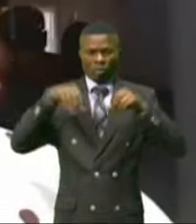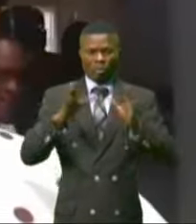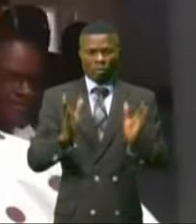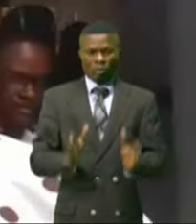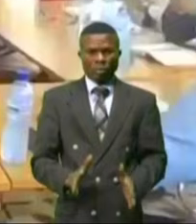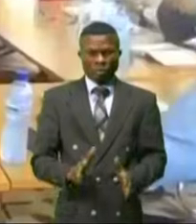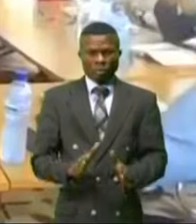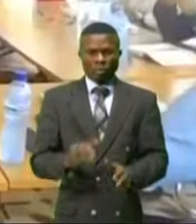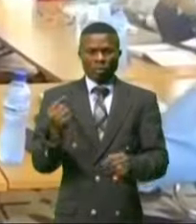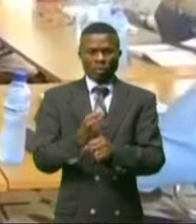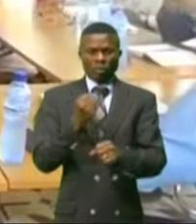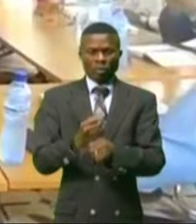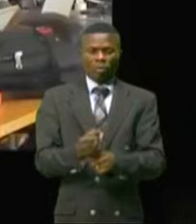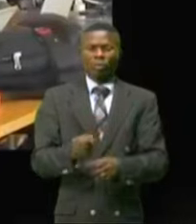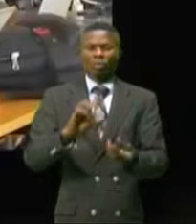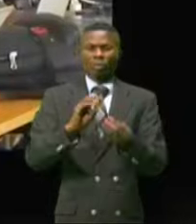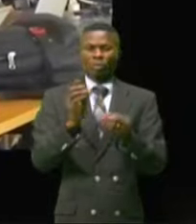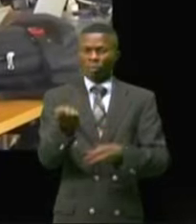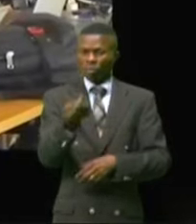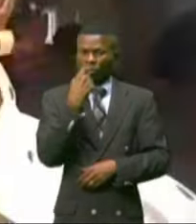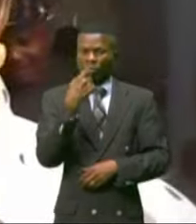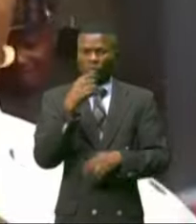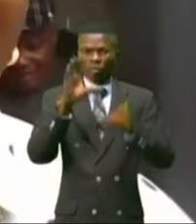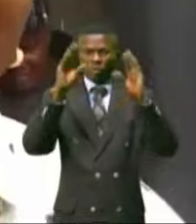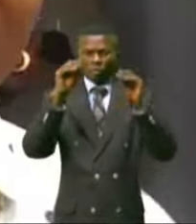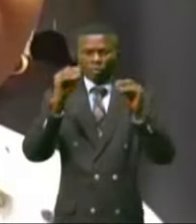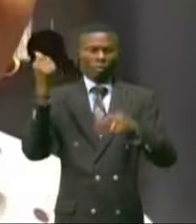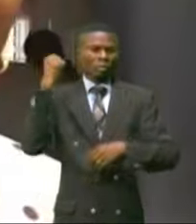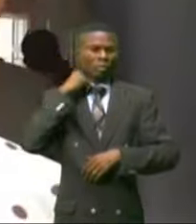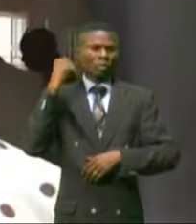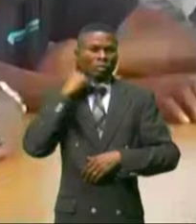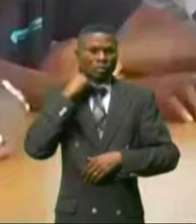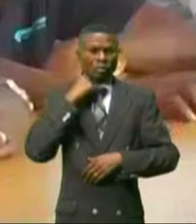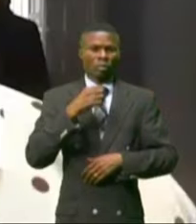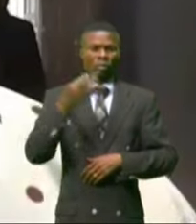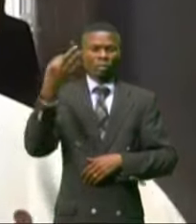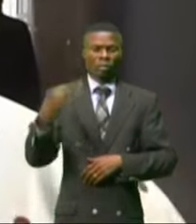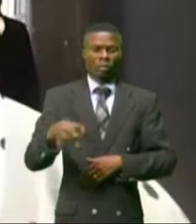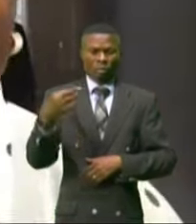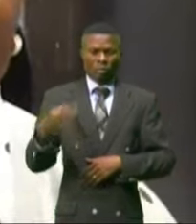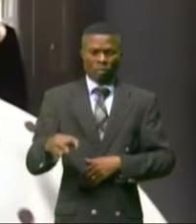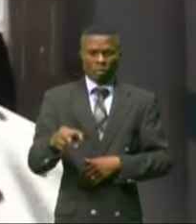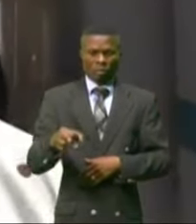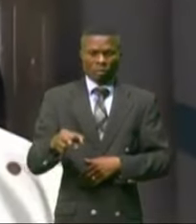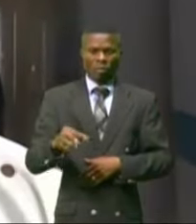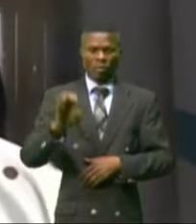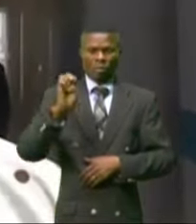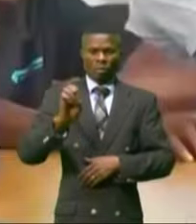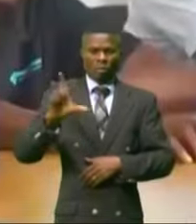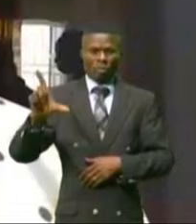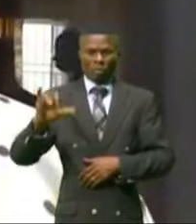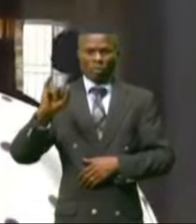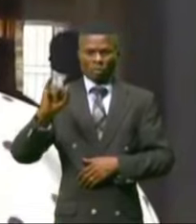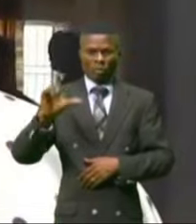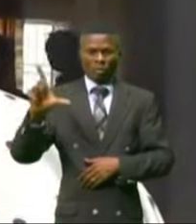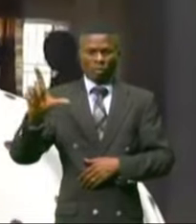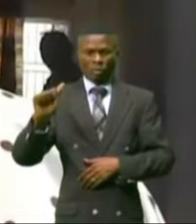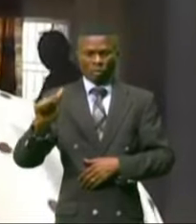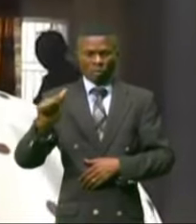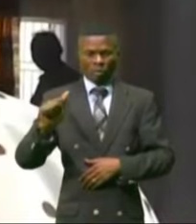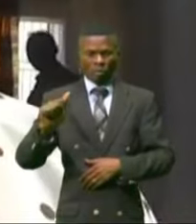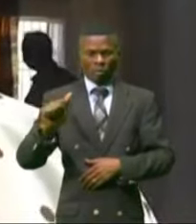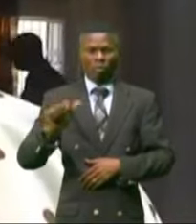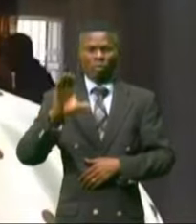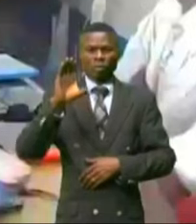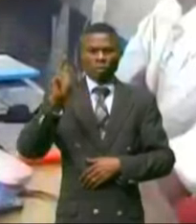de régulation pharmaceutique, conduite par le docteur Francine Elila Ekila Kamba. PCA. La